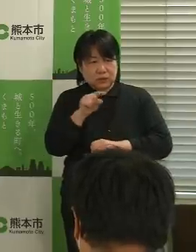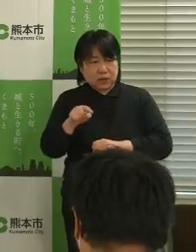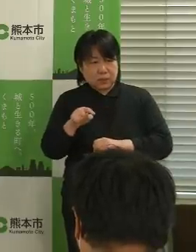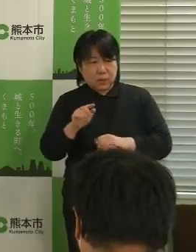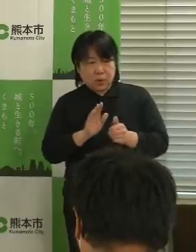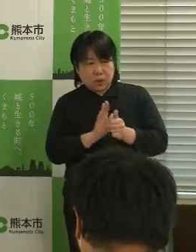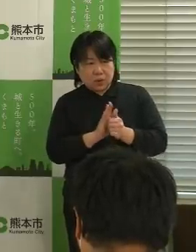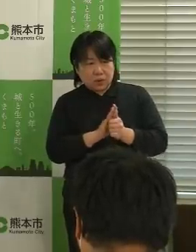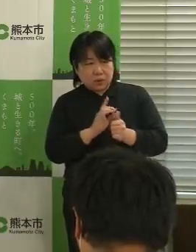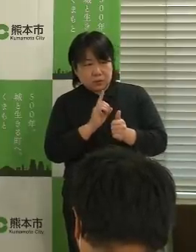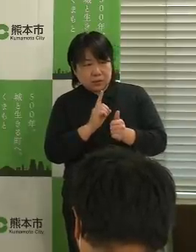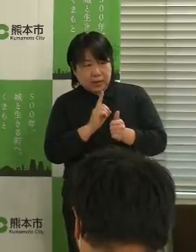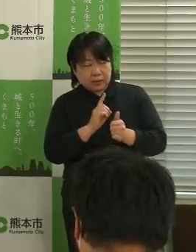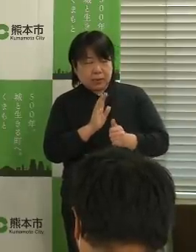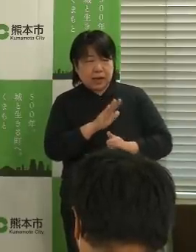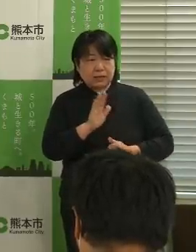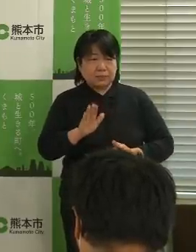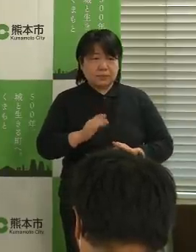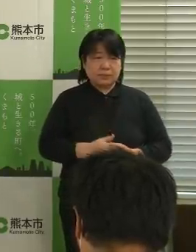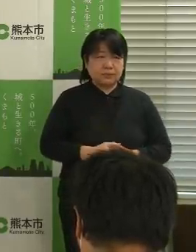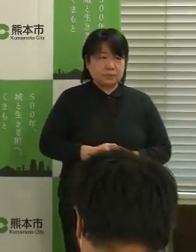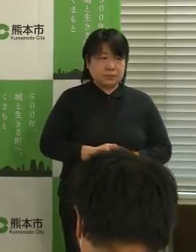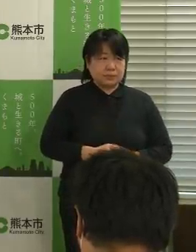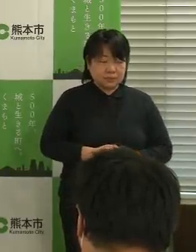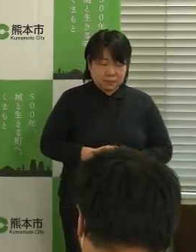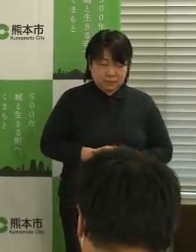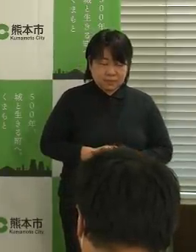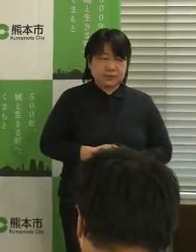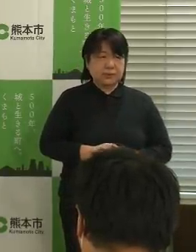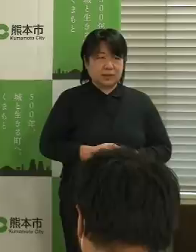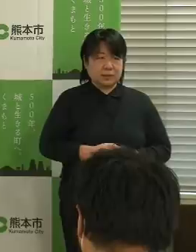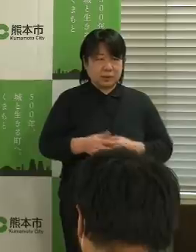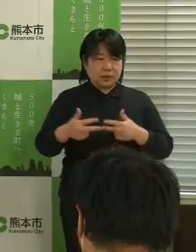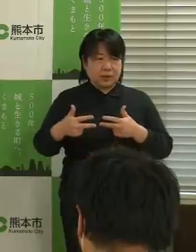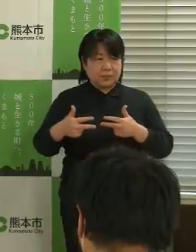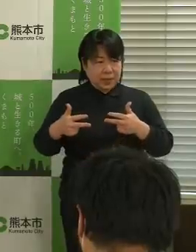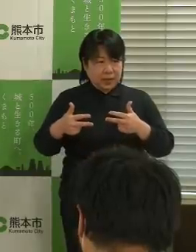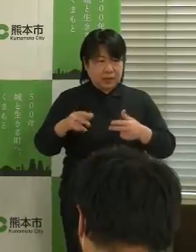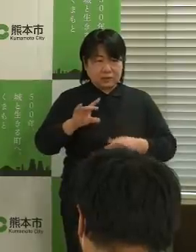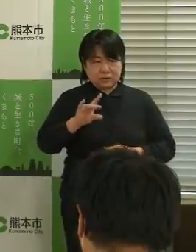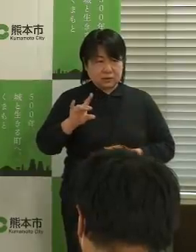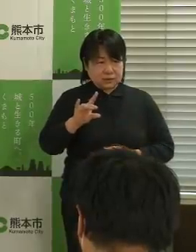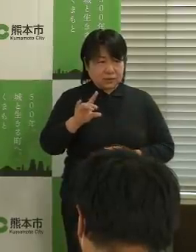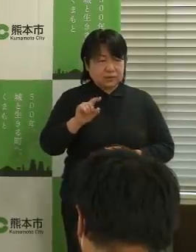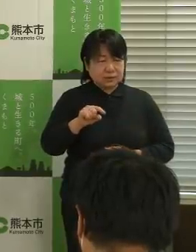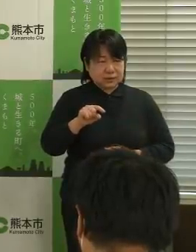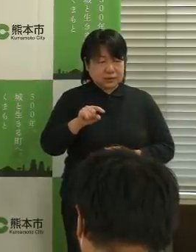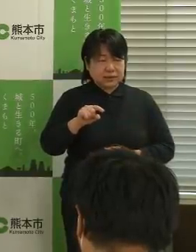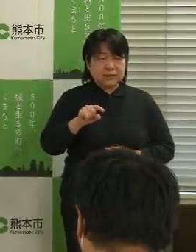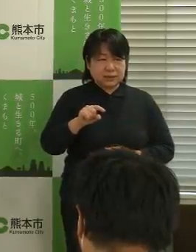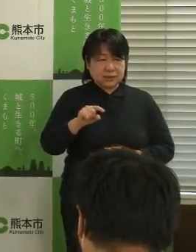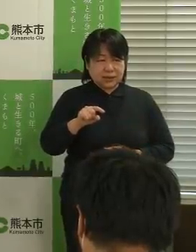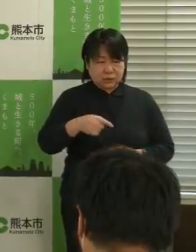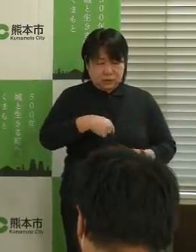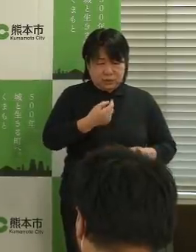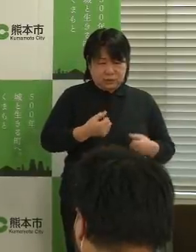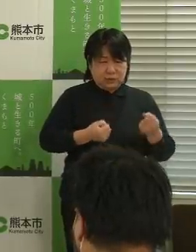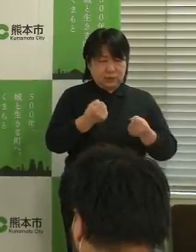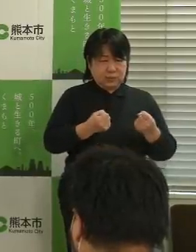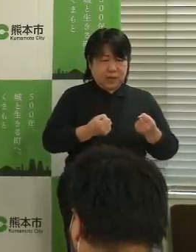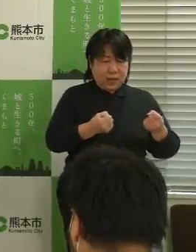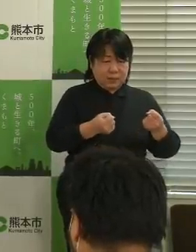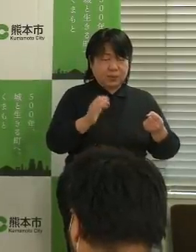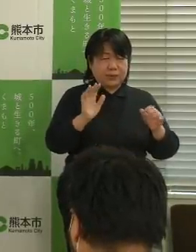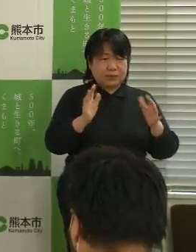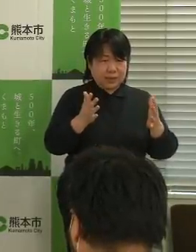言をしながら、まあ、やはりどうしてもその公共交通機関に乗れない、そして、自家用車もなかなかないという方